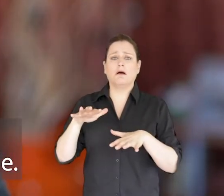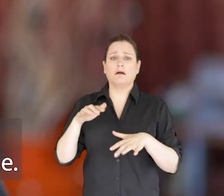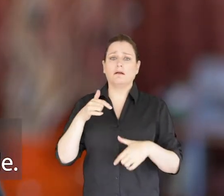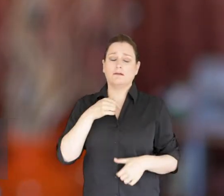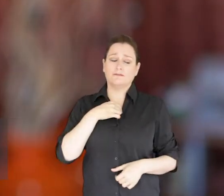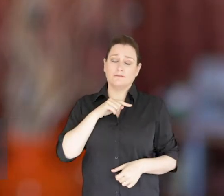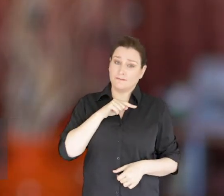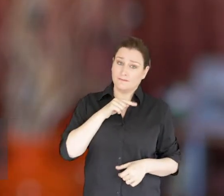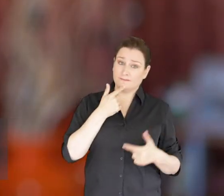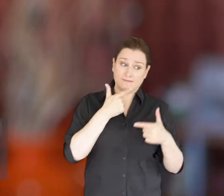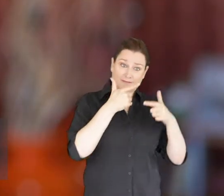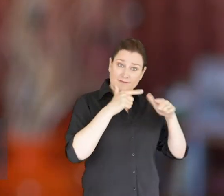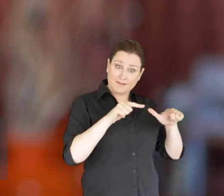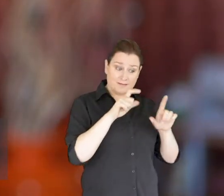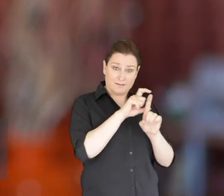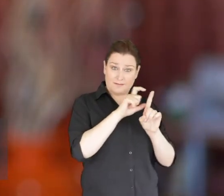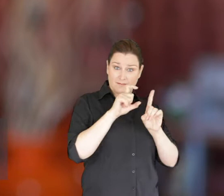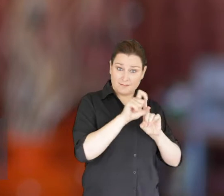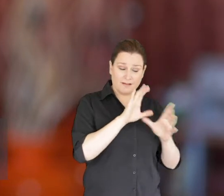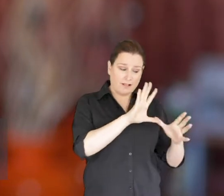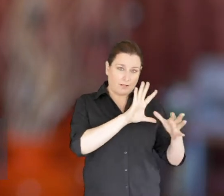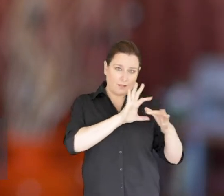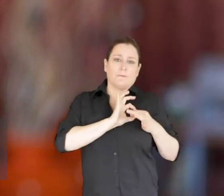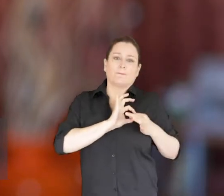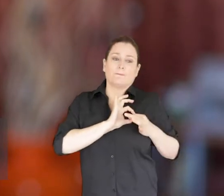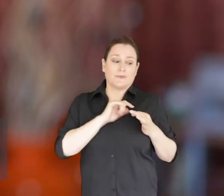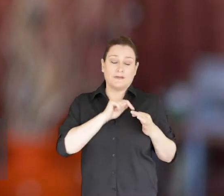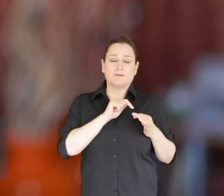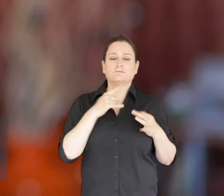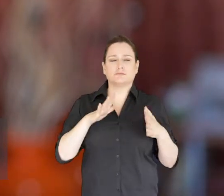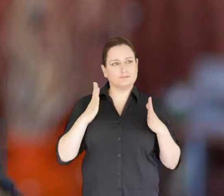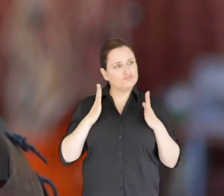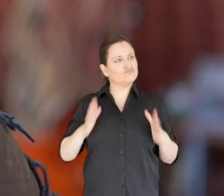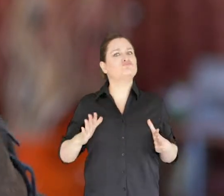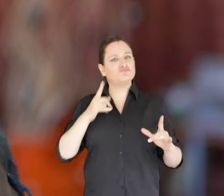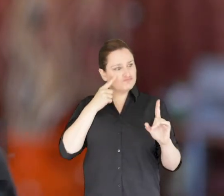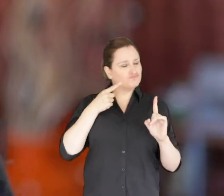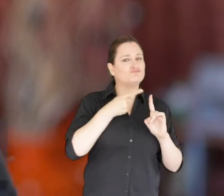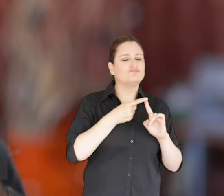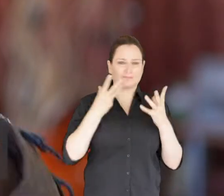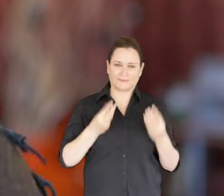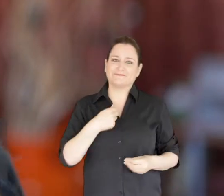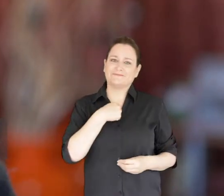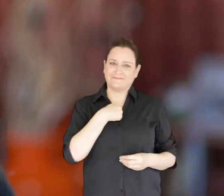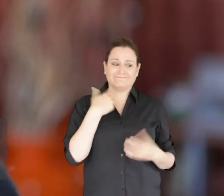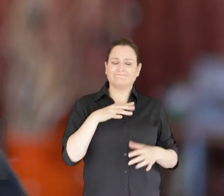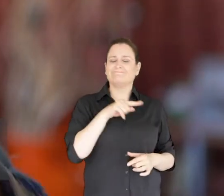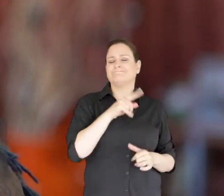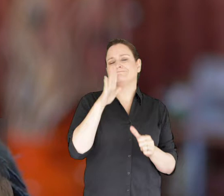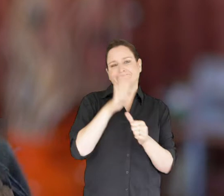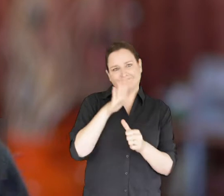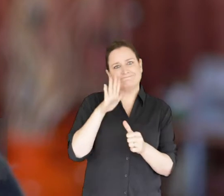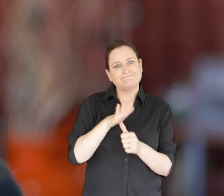mense. So, taal en kultuur is een integrale deel